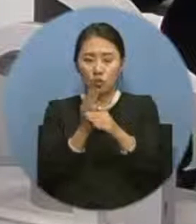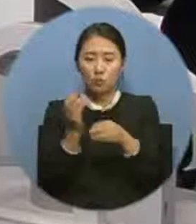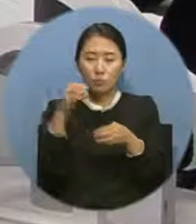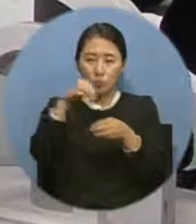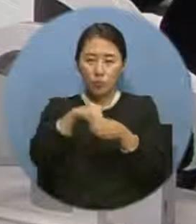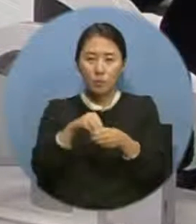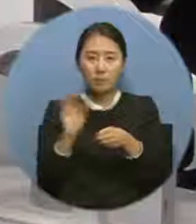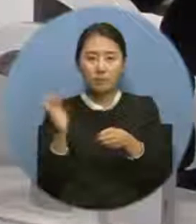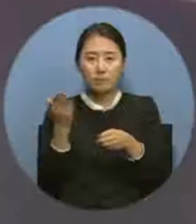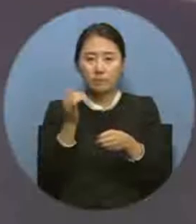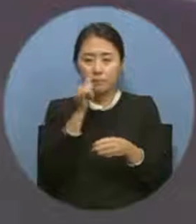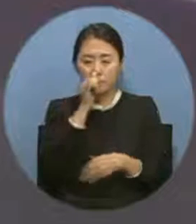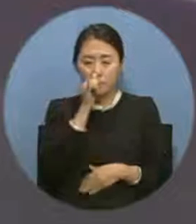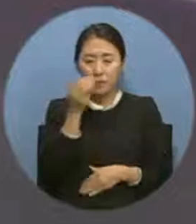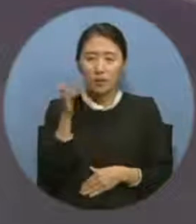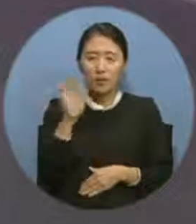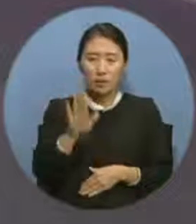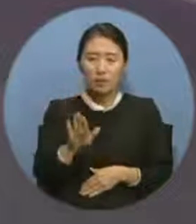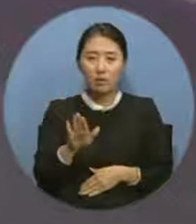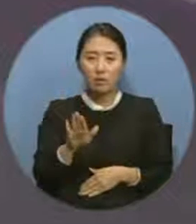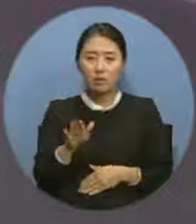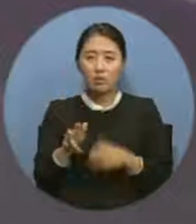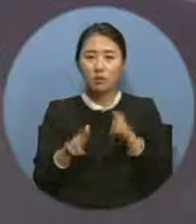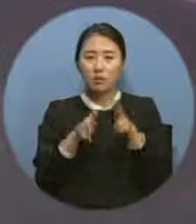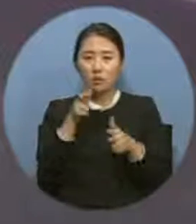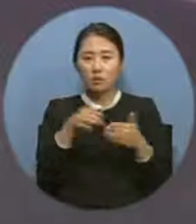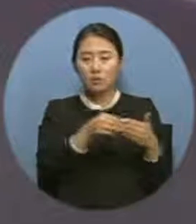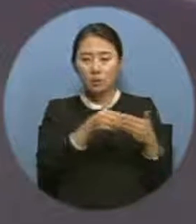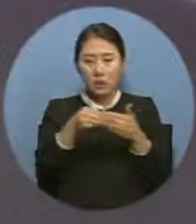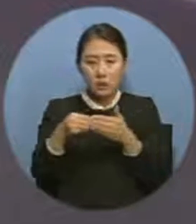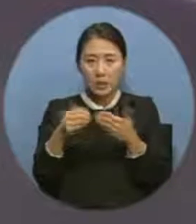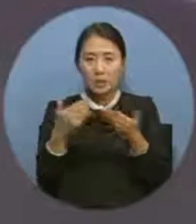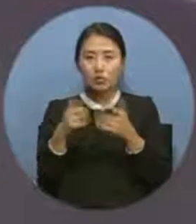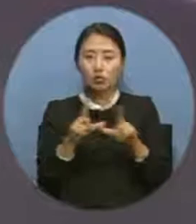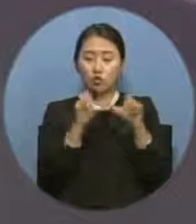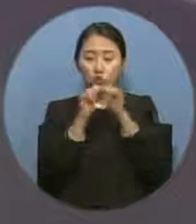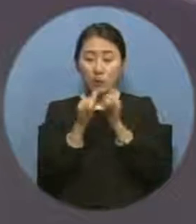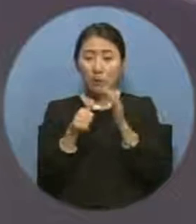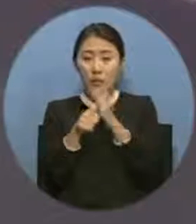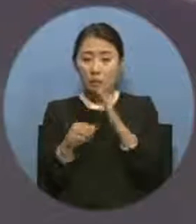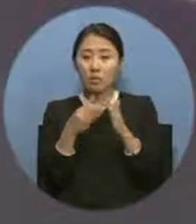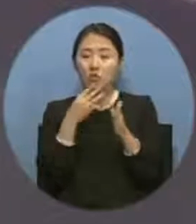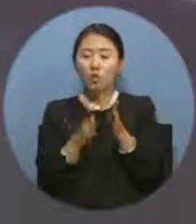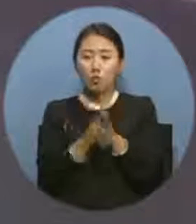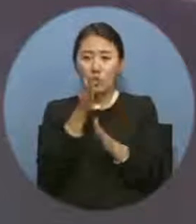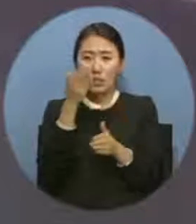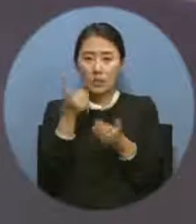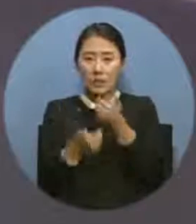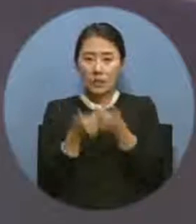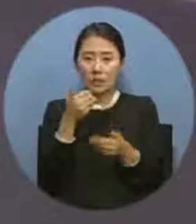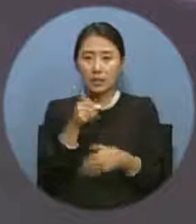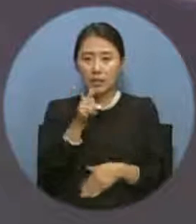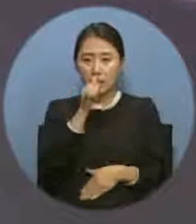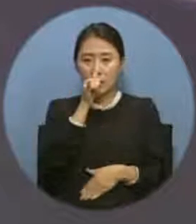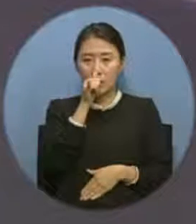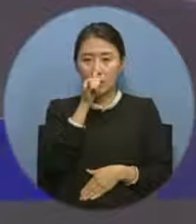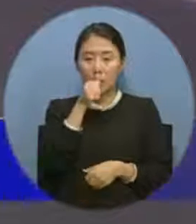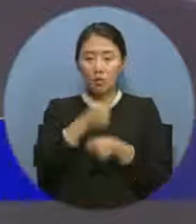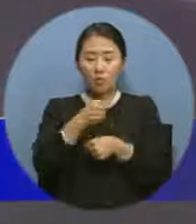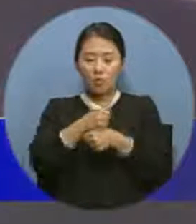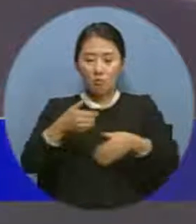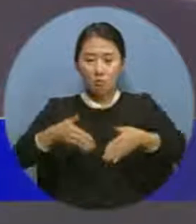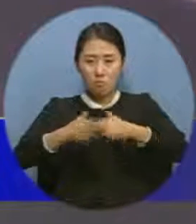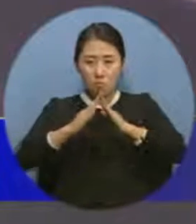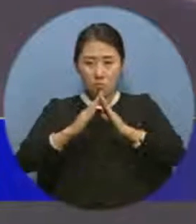일환으로 만들어졌습니다 그런데 사업을 이끌었던 주민 대표들과 서울시가 갈등을 겪으면서 준공을 해놓고도